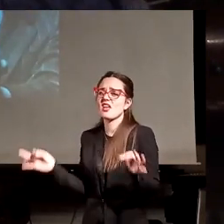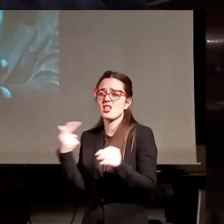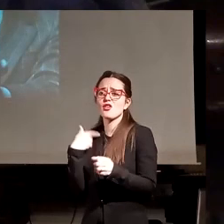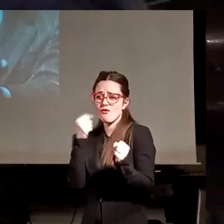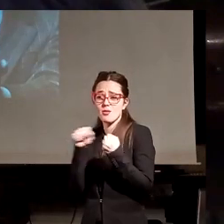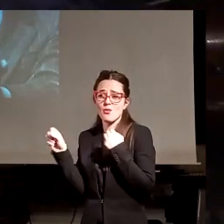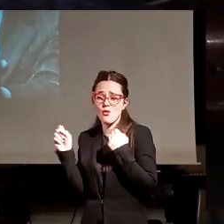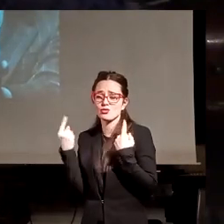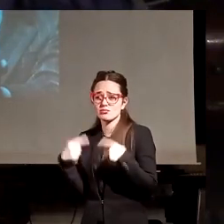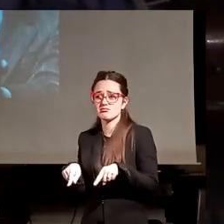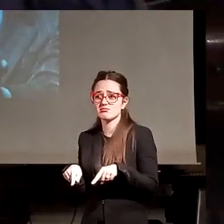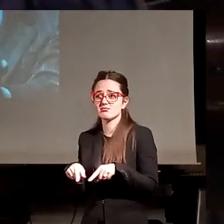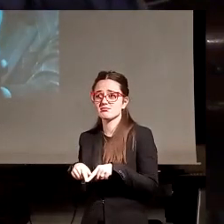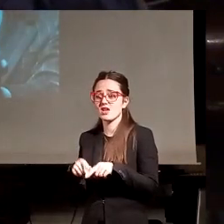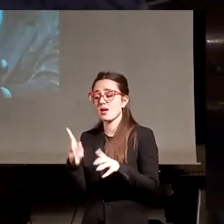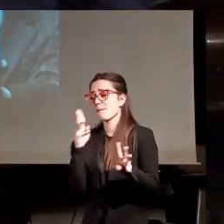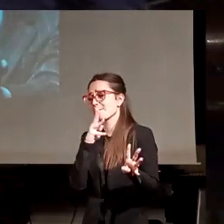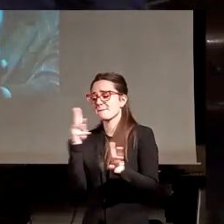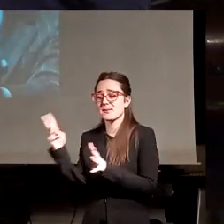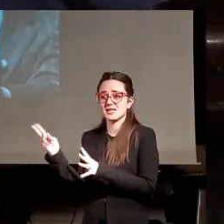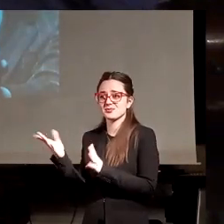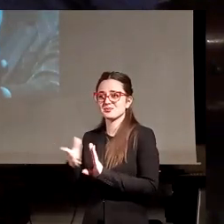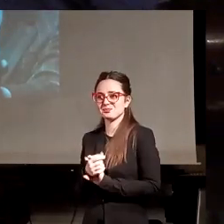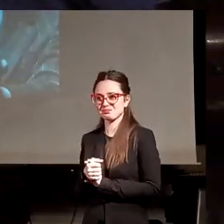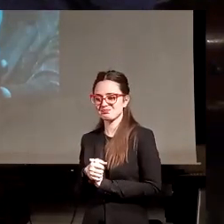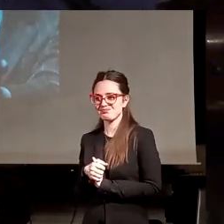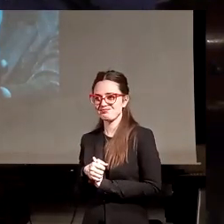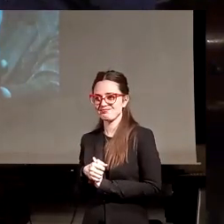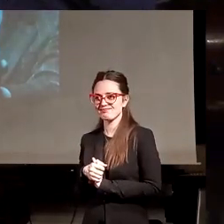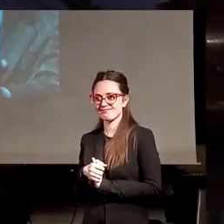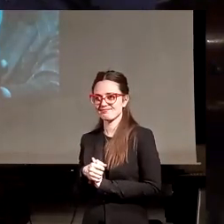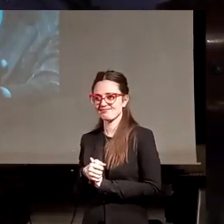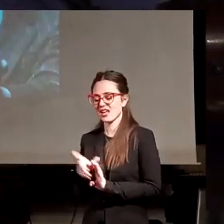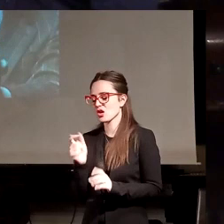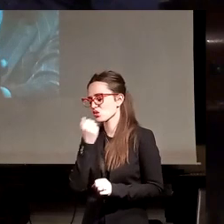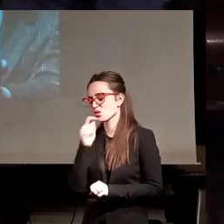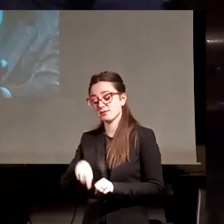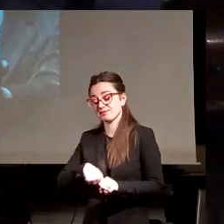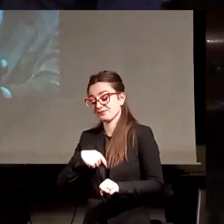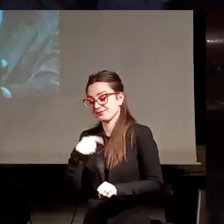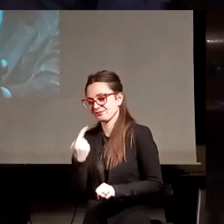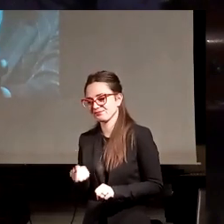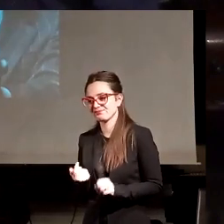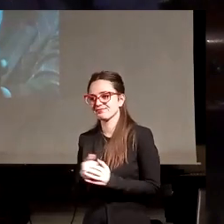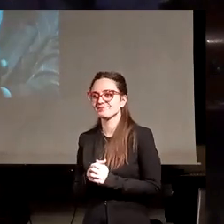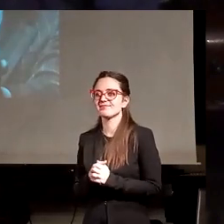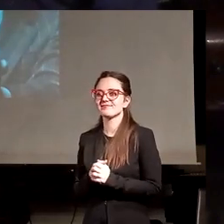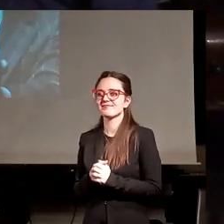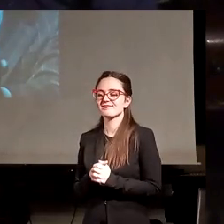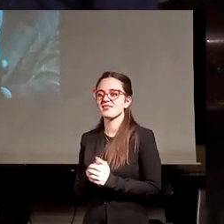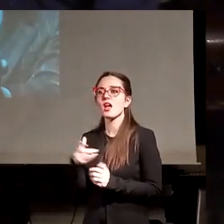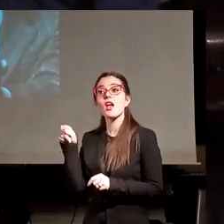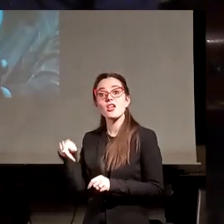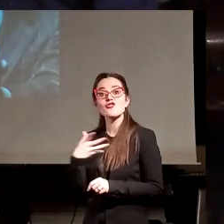è un equivoco eccezionale forse sono dilungato ci sono ben due falli abbiamo